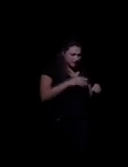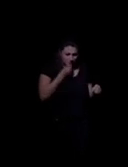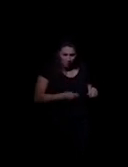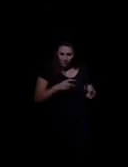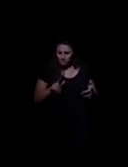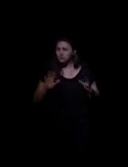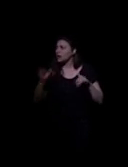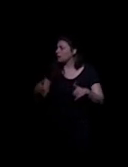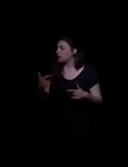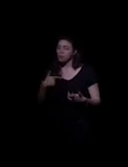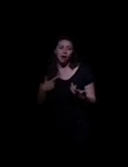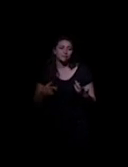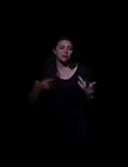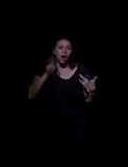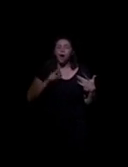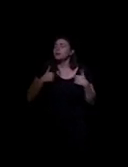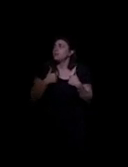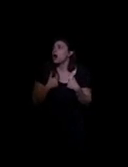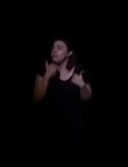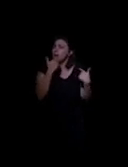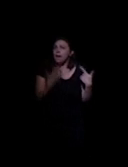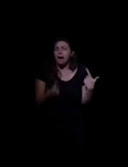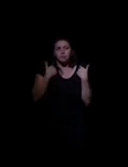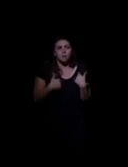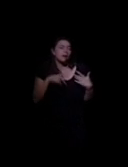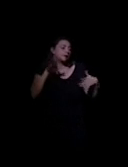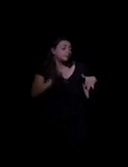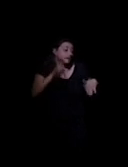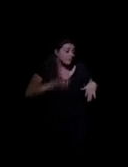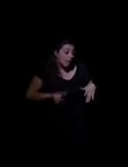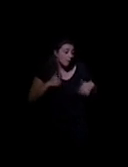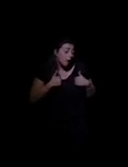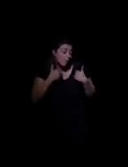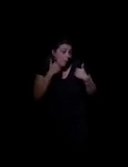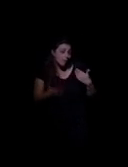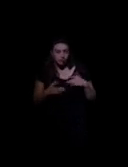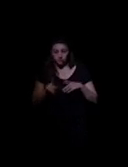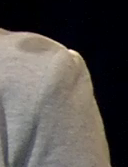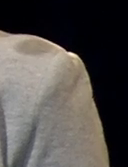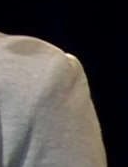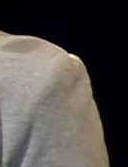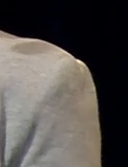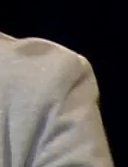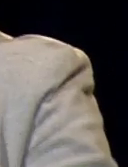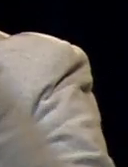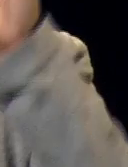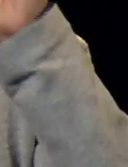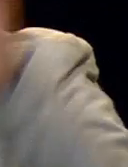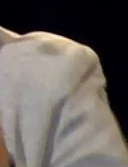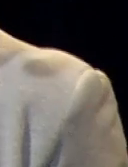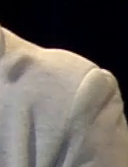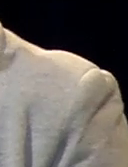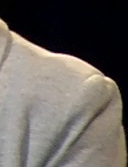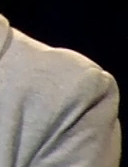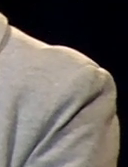de, mon Dieu, j'y arriverai jamais. Ça, c'était la veille. Bon. Donc on a beaucoup de peur. Mais finalement,